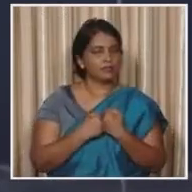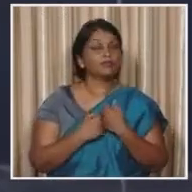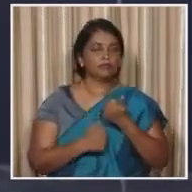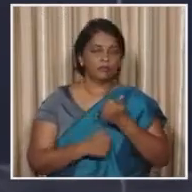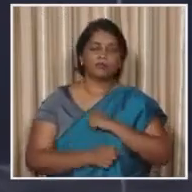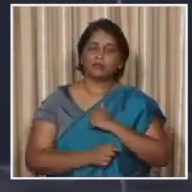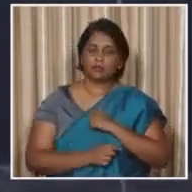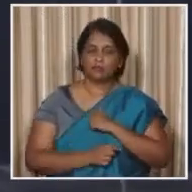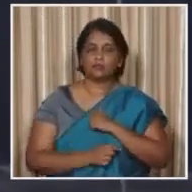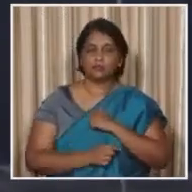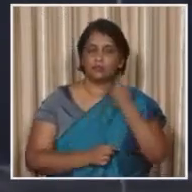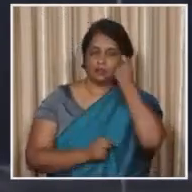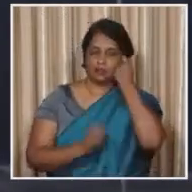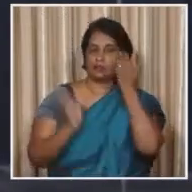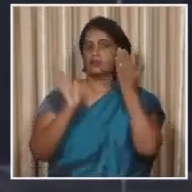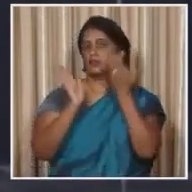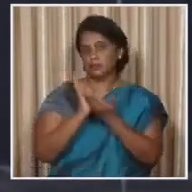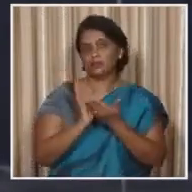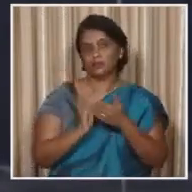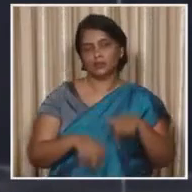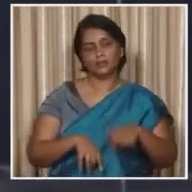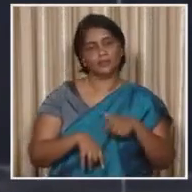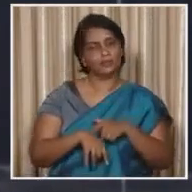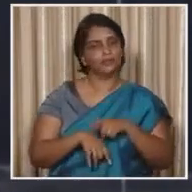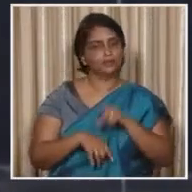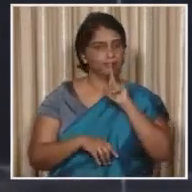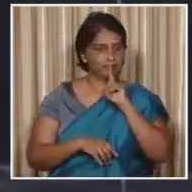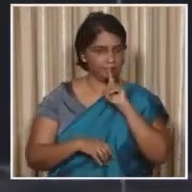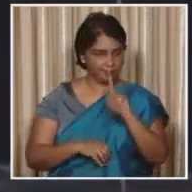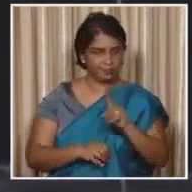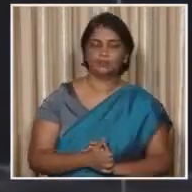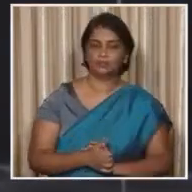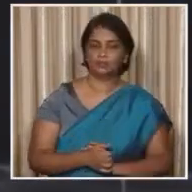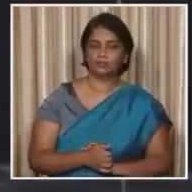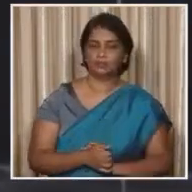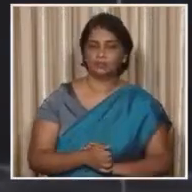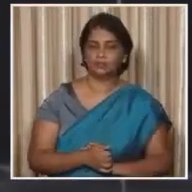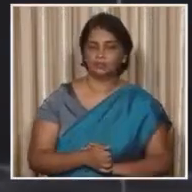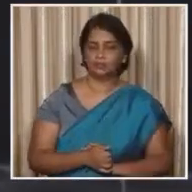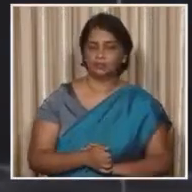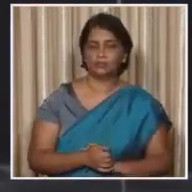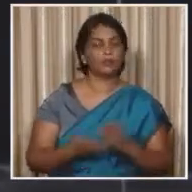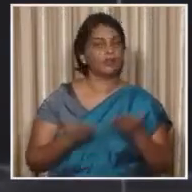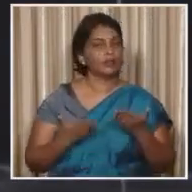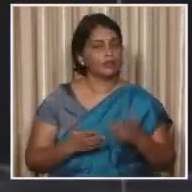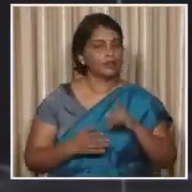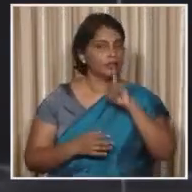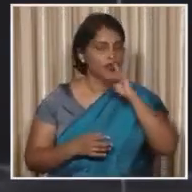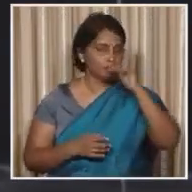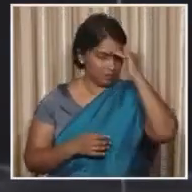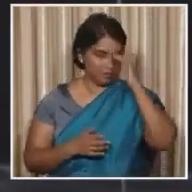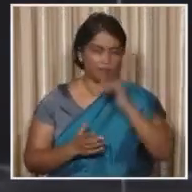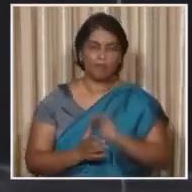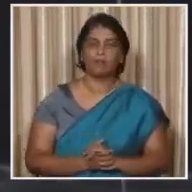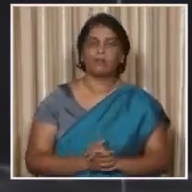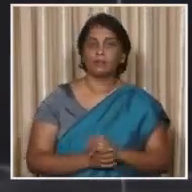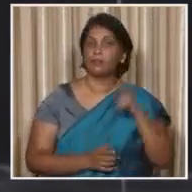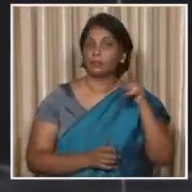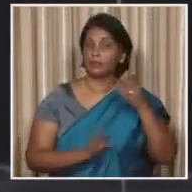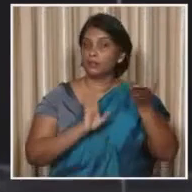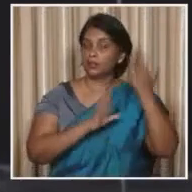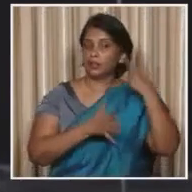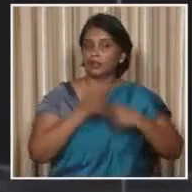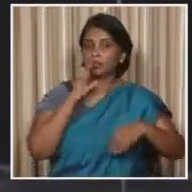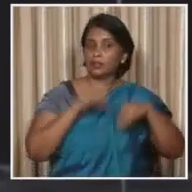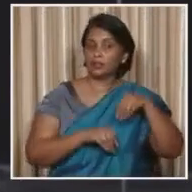පක්ෂව අපේ කරුණු දැක්වීම සිදු කරන්න මම මේ අවස්ථාවේදී ඔබතුමාගෙන් අවසර ඉල්ලා සිටිනවා. වර්තමාන කතානායකතුමා එතුමාගේ අතීත